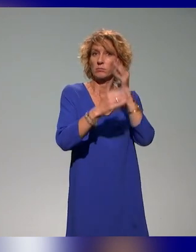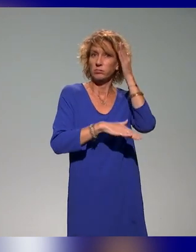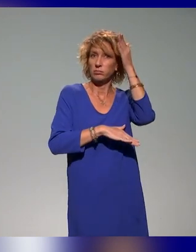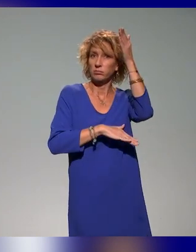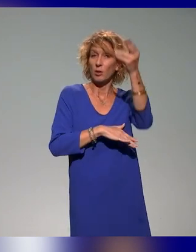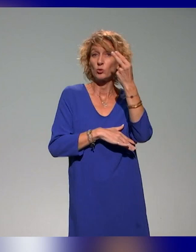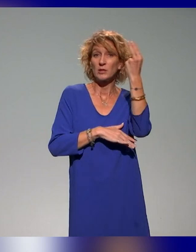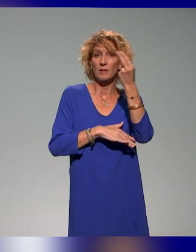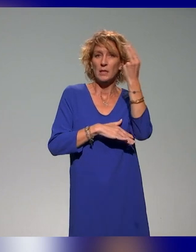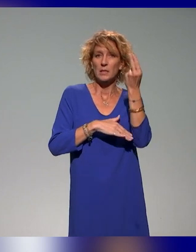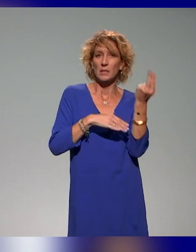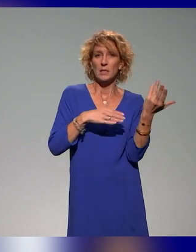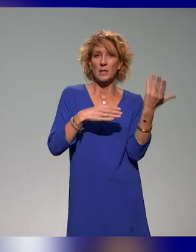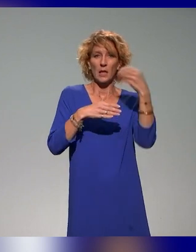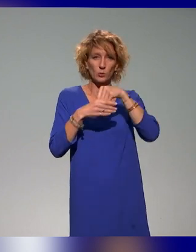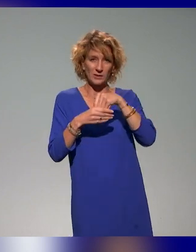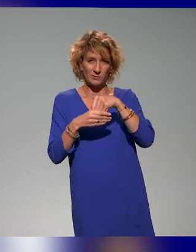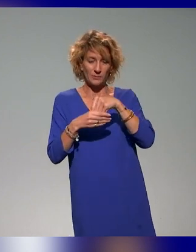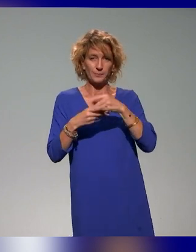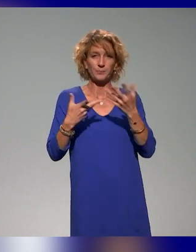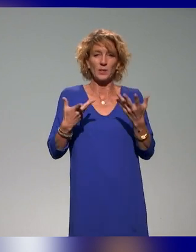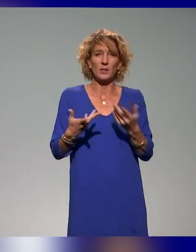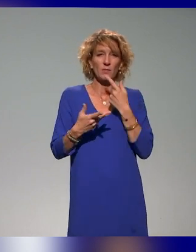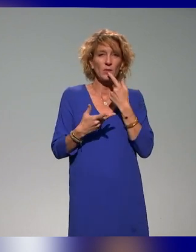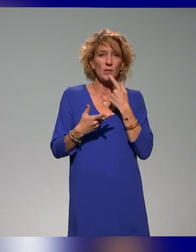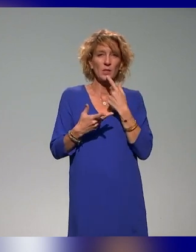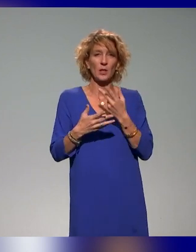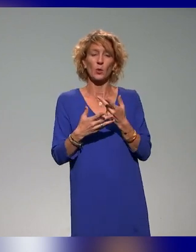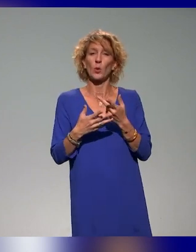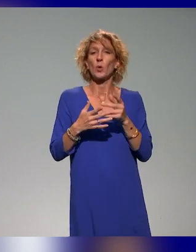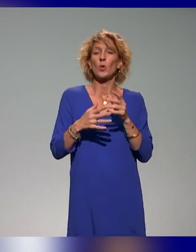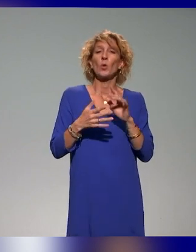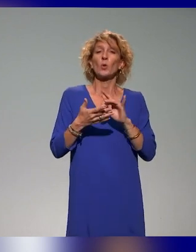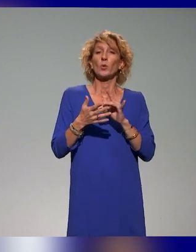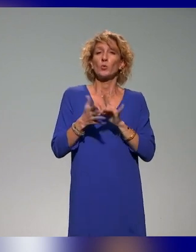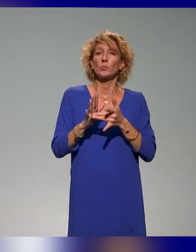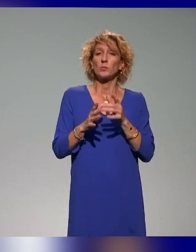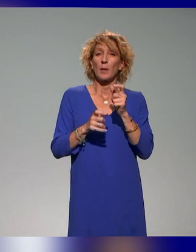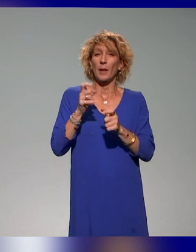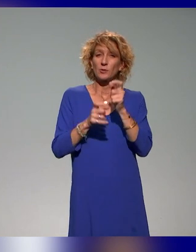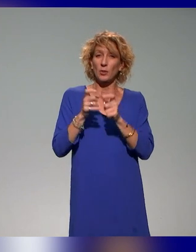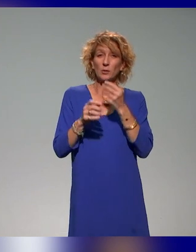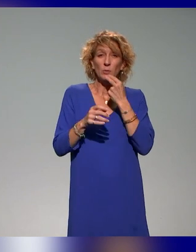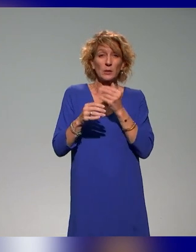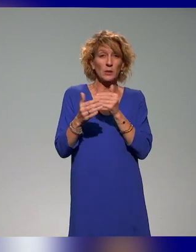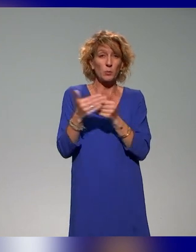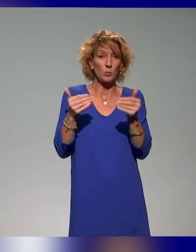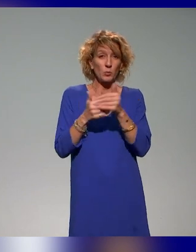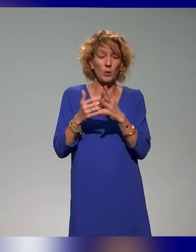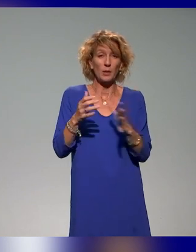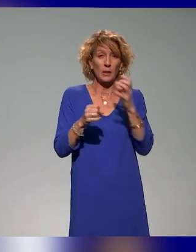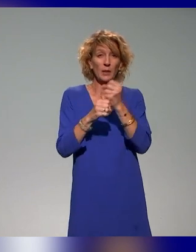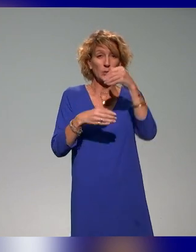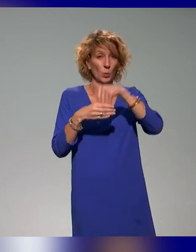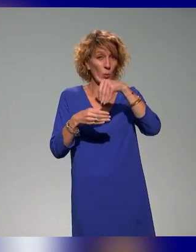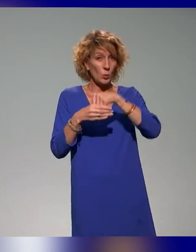c'est de sensibiliser un maximum de contributeurs Moodle à la production de contenu accessible, notamment sur les contenus